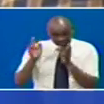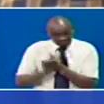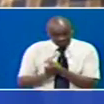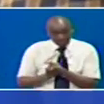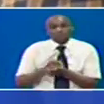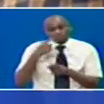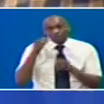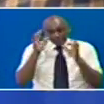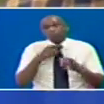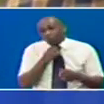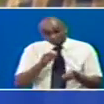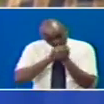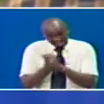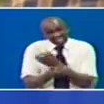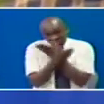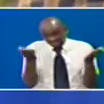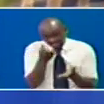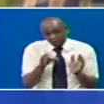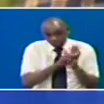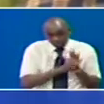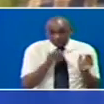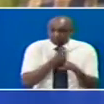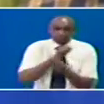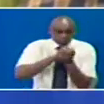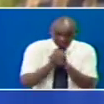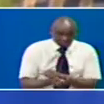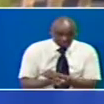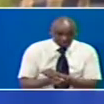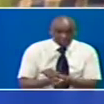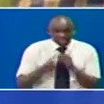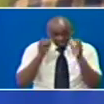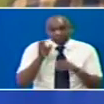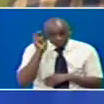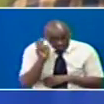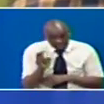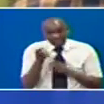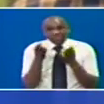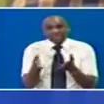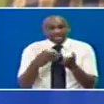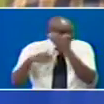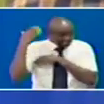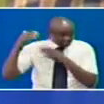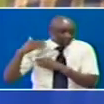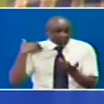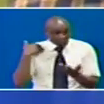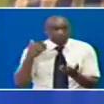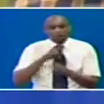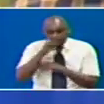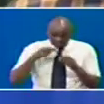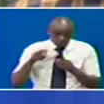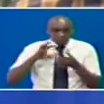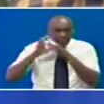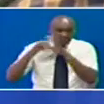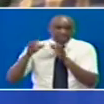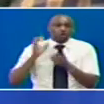so even if you want to change anything, they will never change. And if you look, even if you go back in history of National Olympic